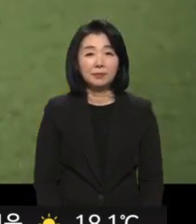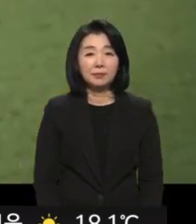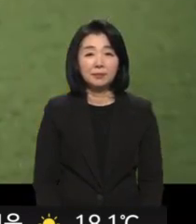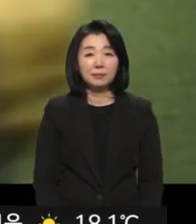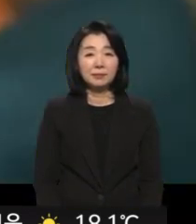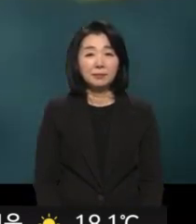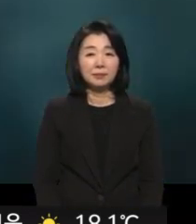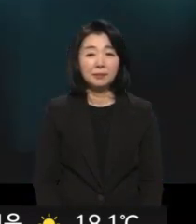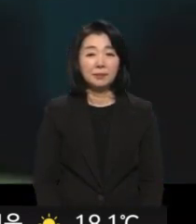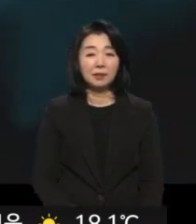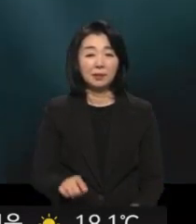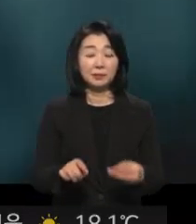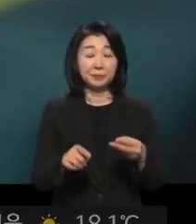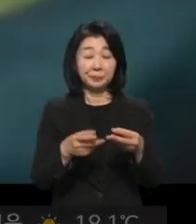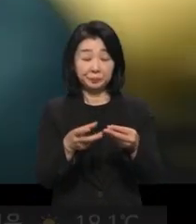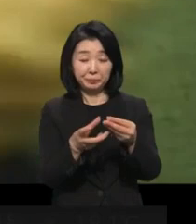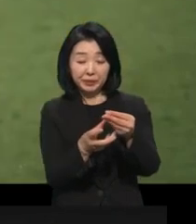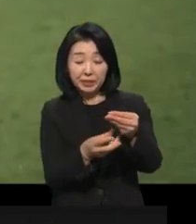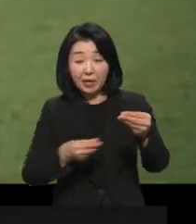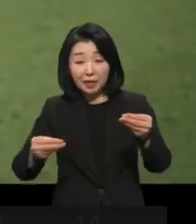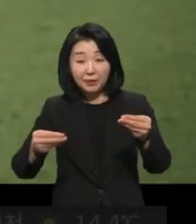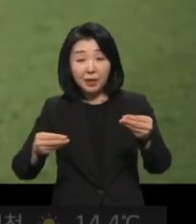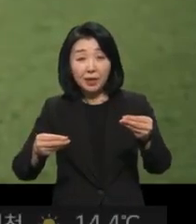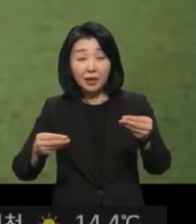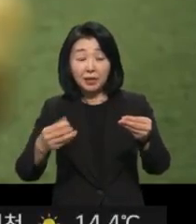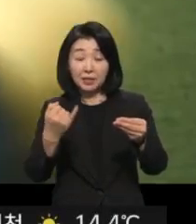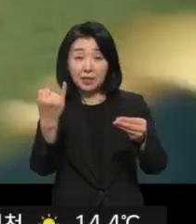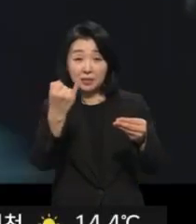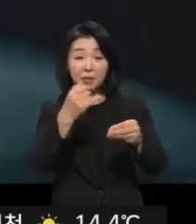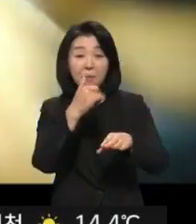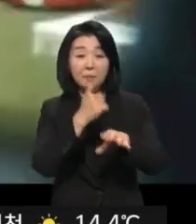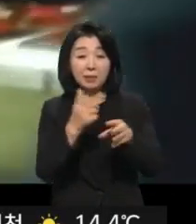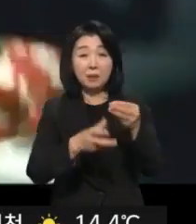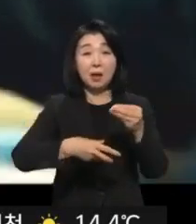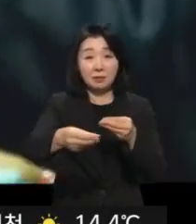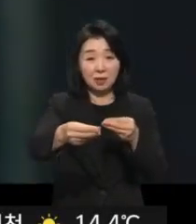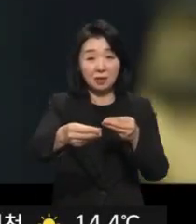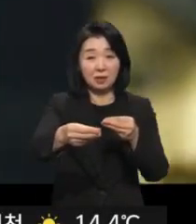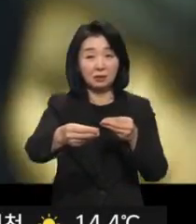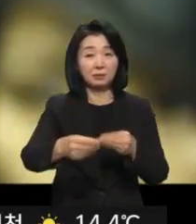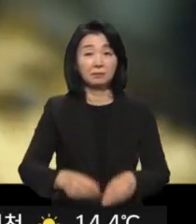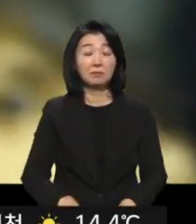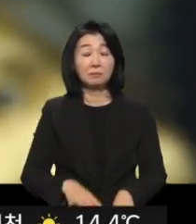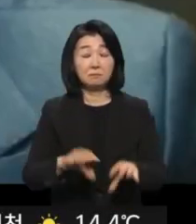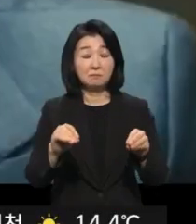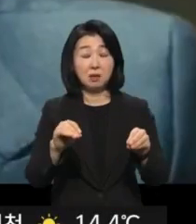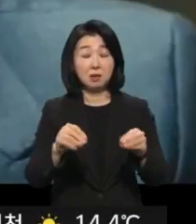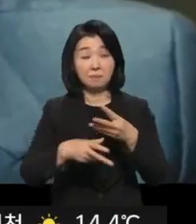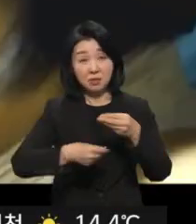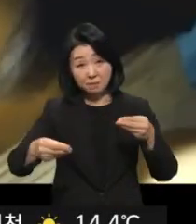아기한텐 다시 밑에서 한 장. 이제 정마담에게 마지막 한 장. 뭐가 그만 밑장